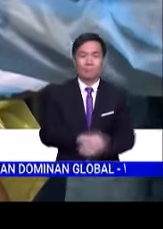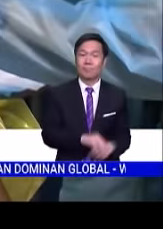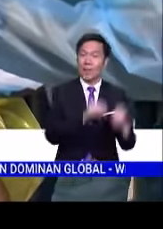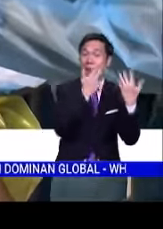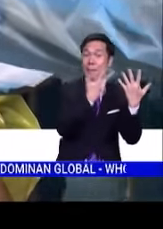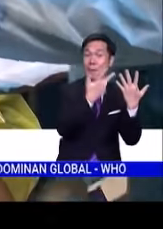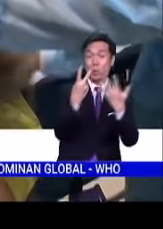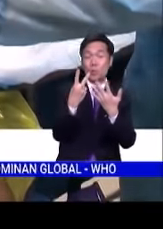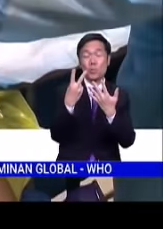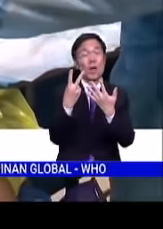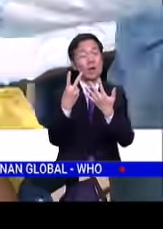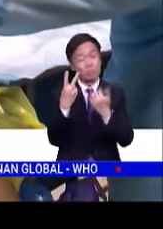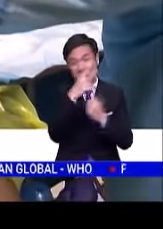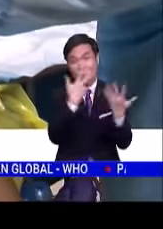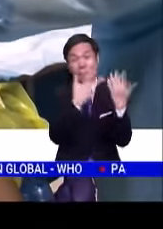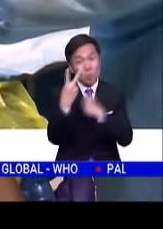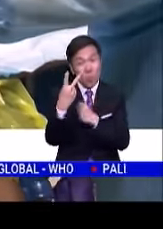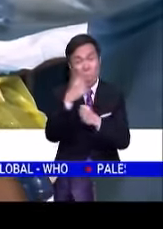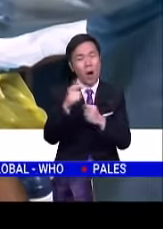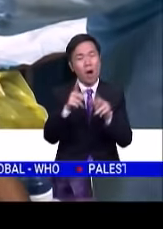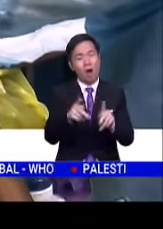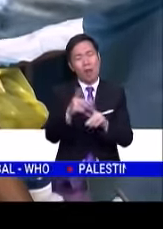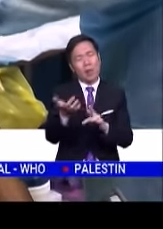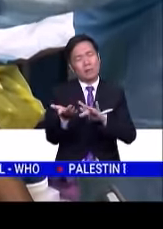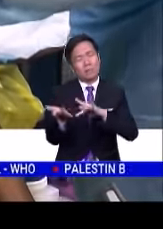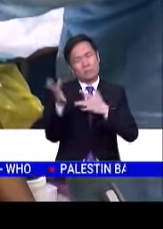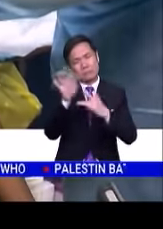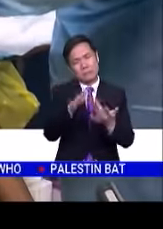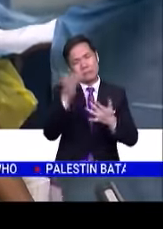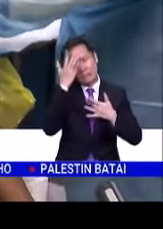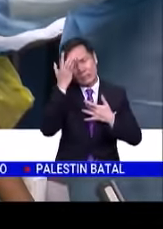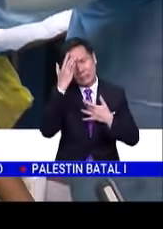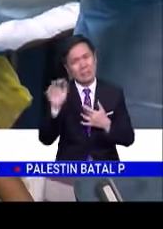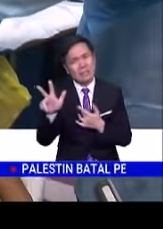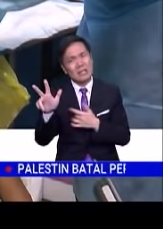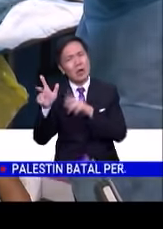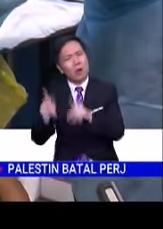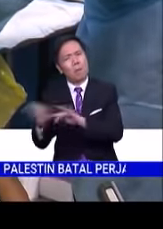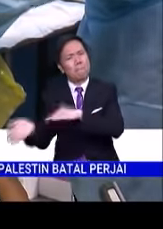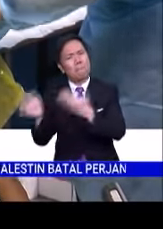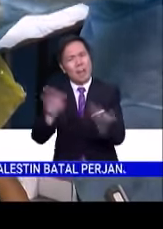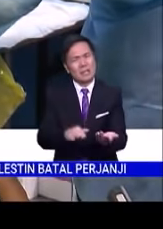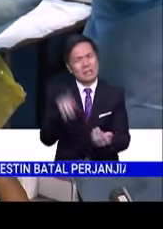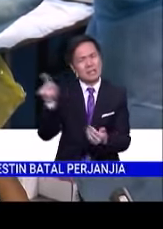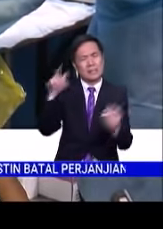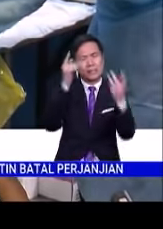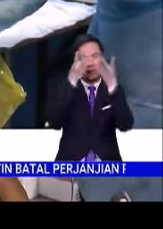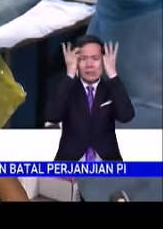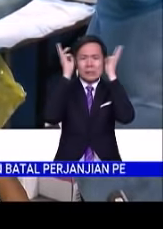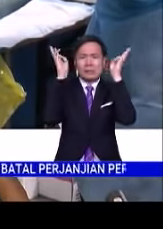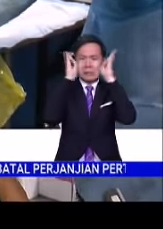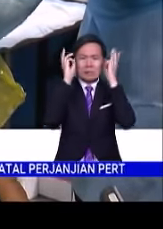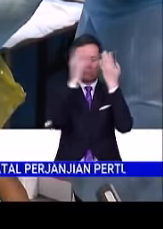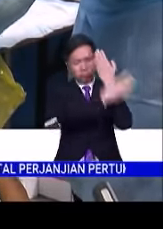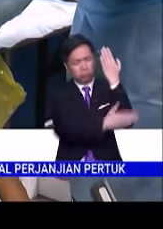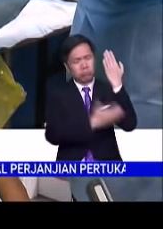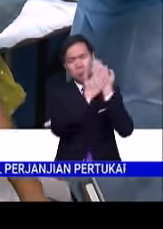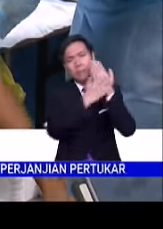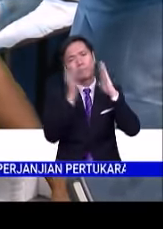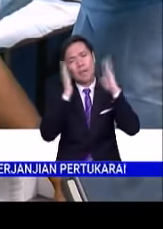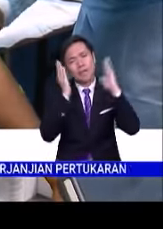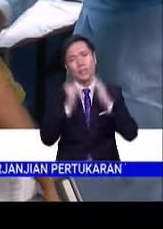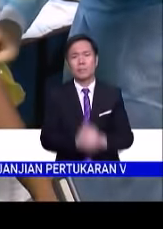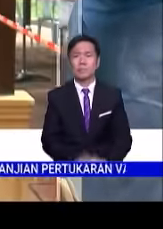kes positif dengan 3 kematian melibatkan kawasan penempatan orang asli turut direkodkan di seluruh negara.